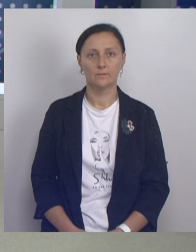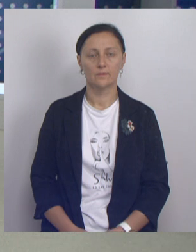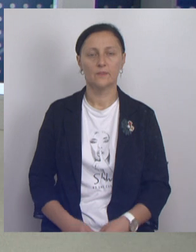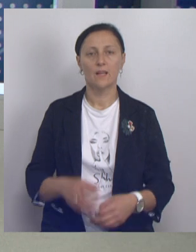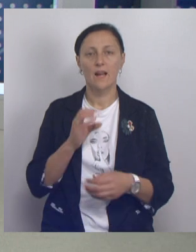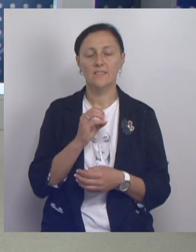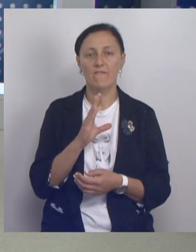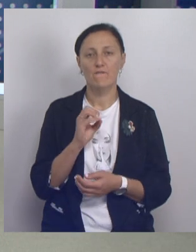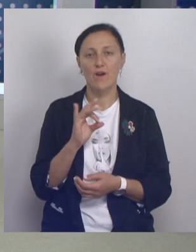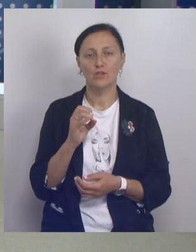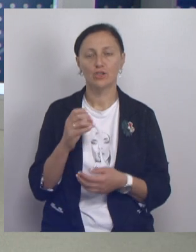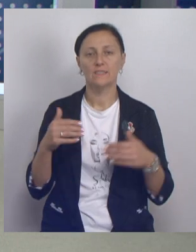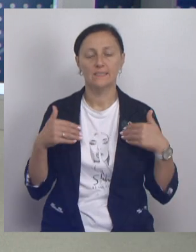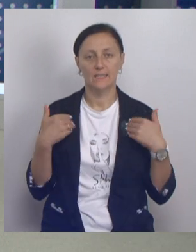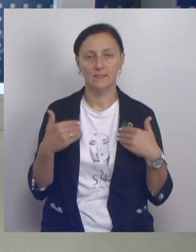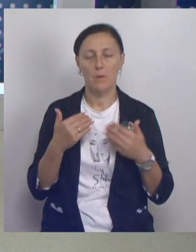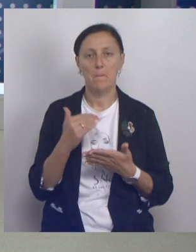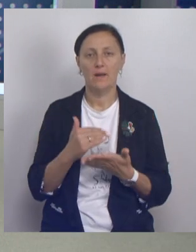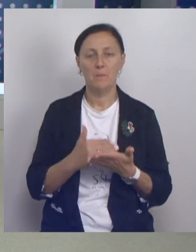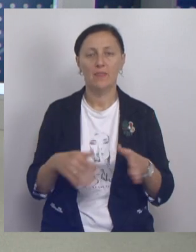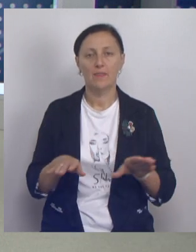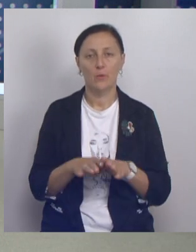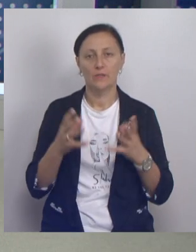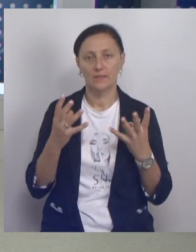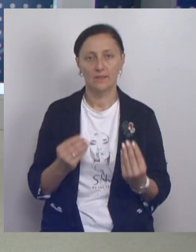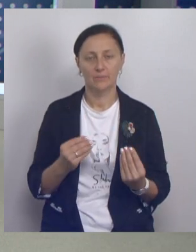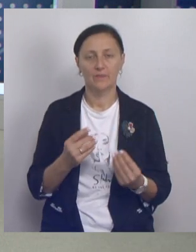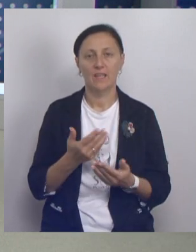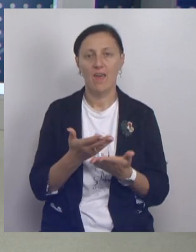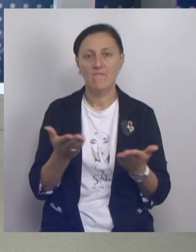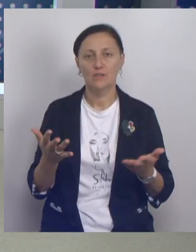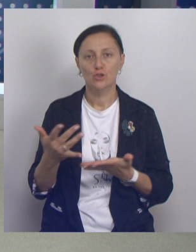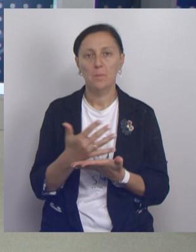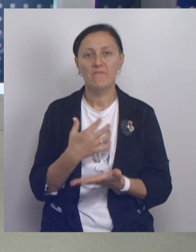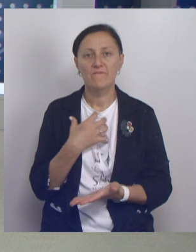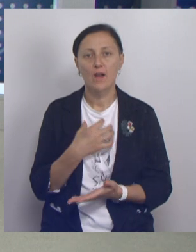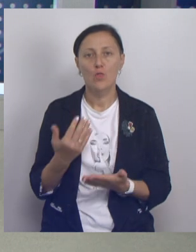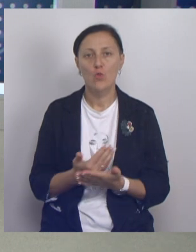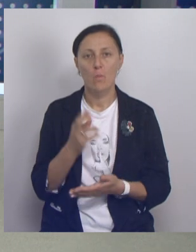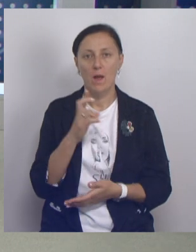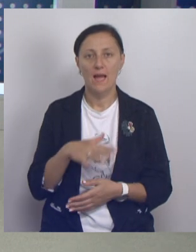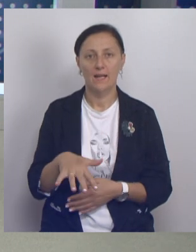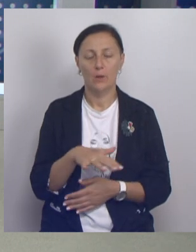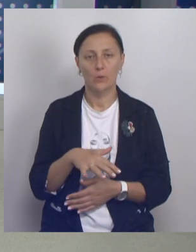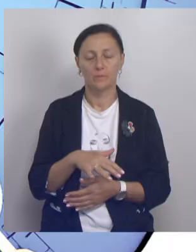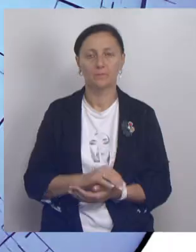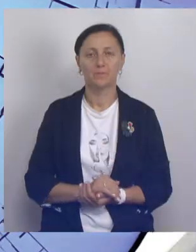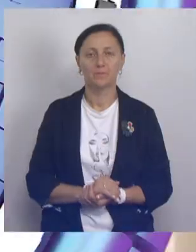В студии Елизавета Верещагина. Здравствуйте. Это программа «Такой день». Для вас мы собрали самые важные новости региона в этом